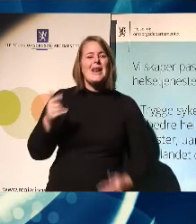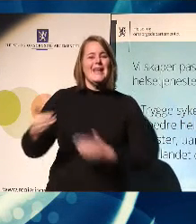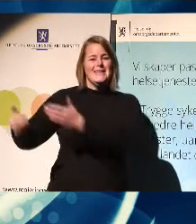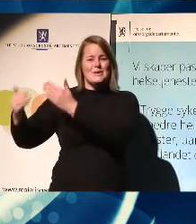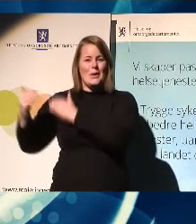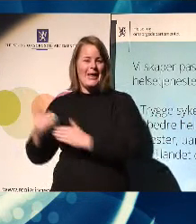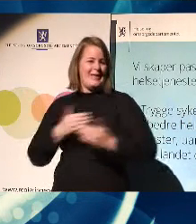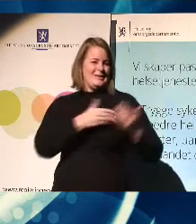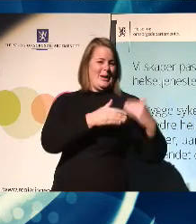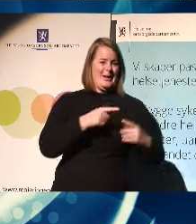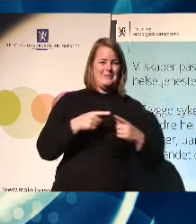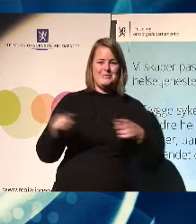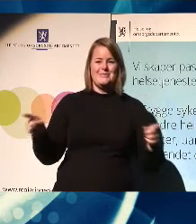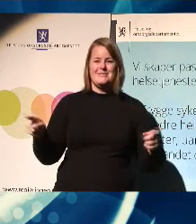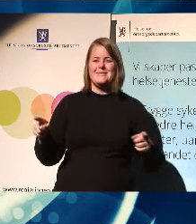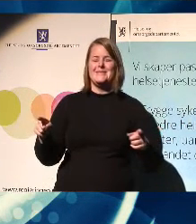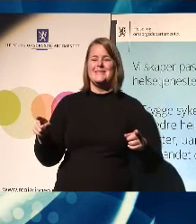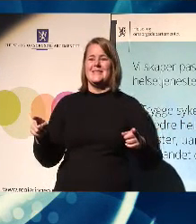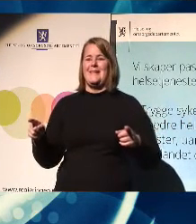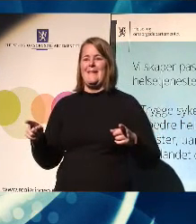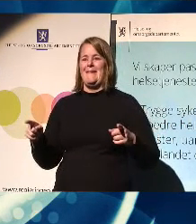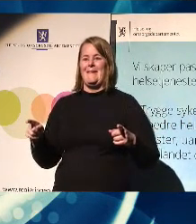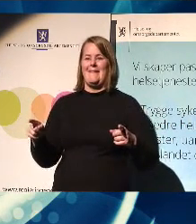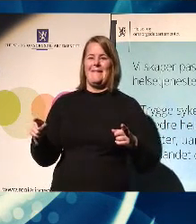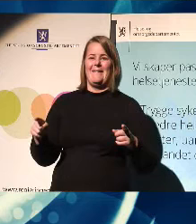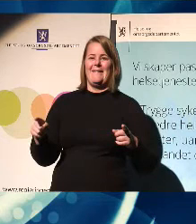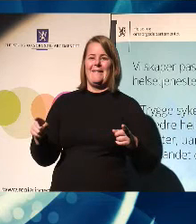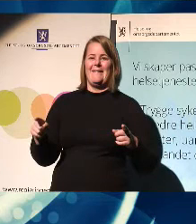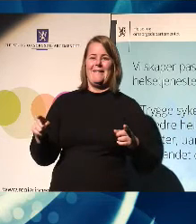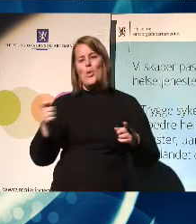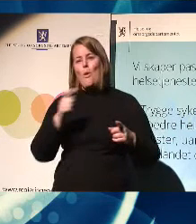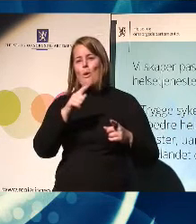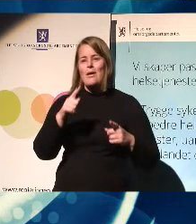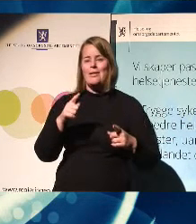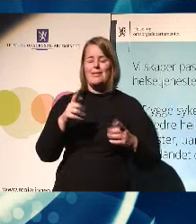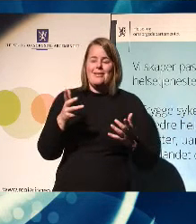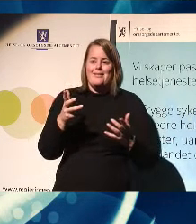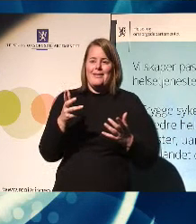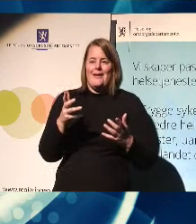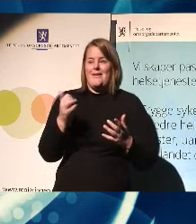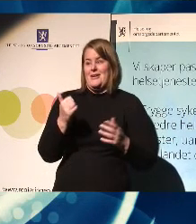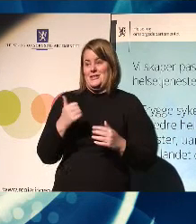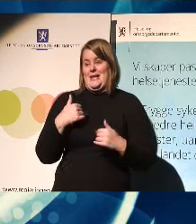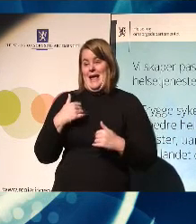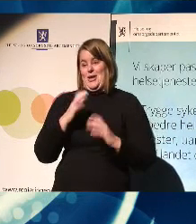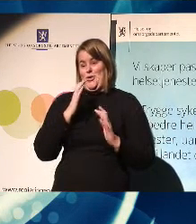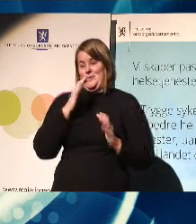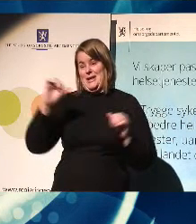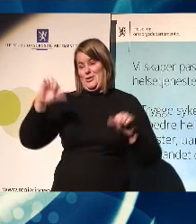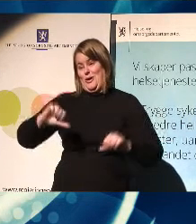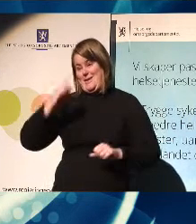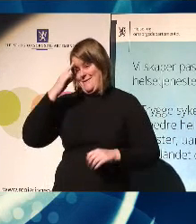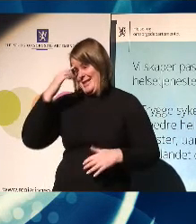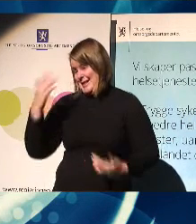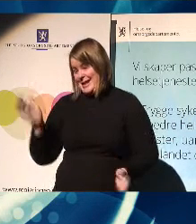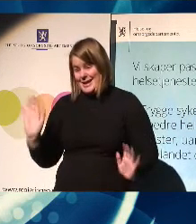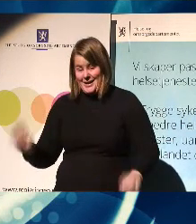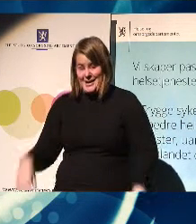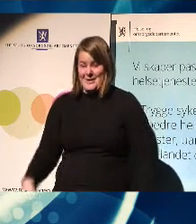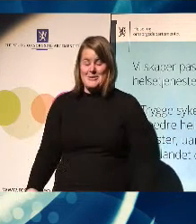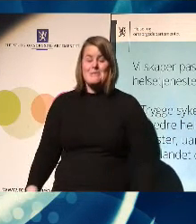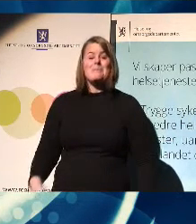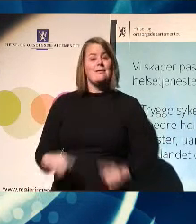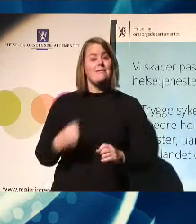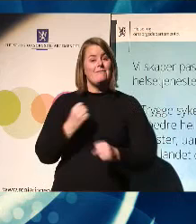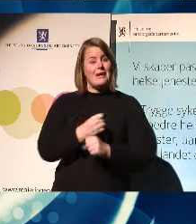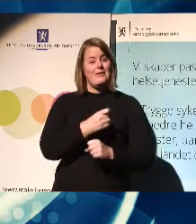men jeg tror det liksom i hvilken grad man lar seg mobilisere og ikke bare. Det kan godt hende at det var jeg som kommuniserte dårlig. Jeg utelukker det ikke, altså, men det gjorde